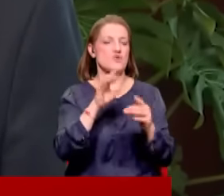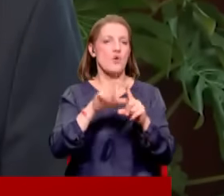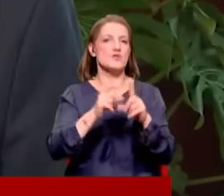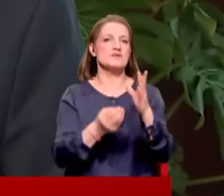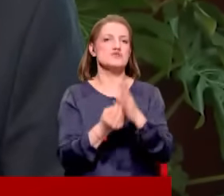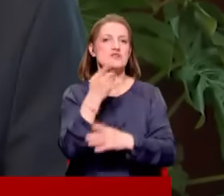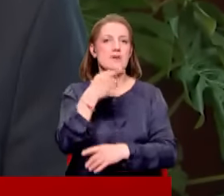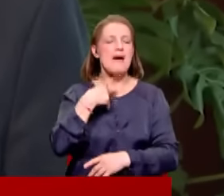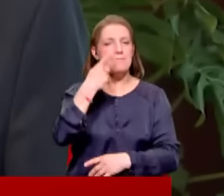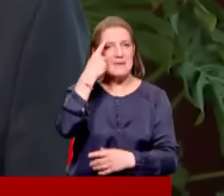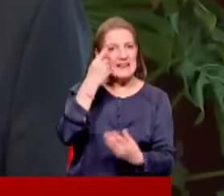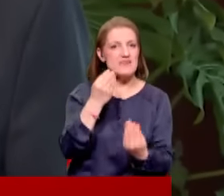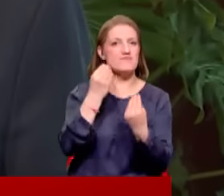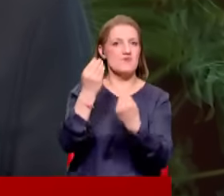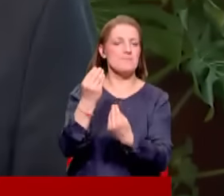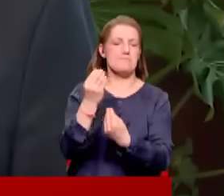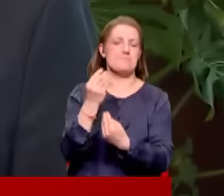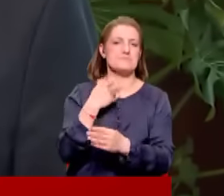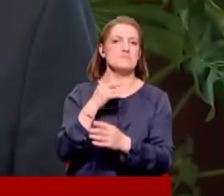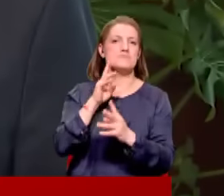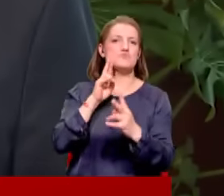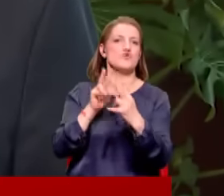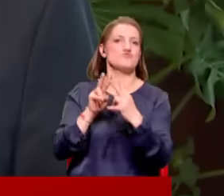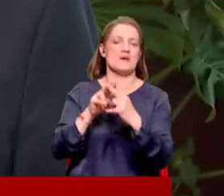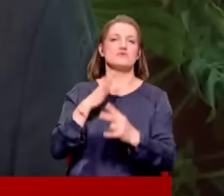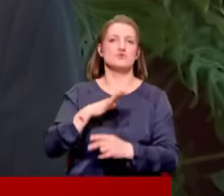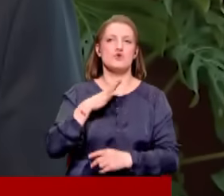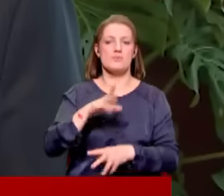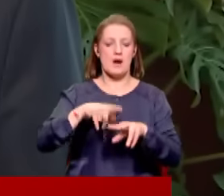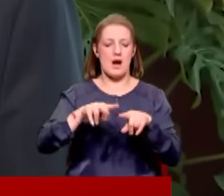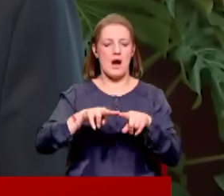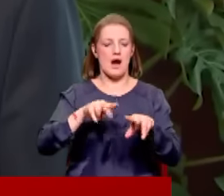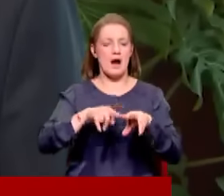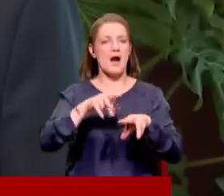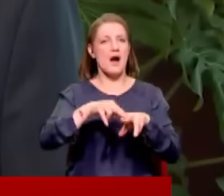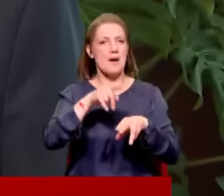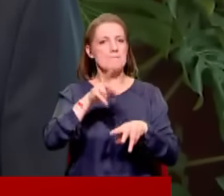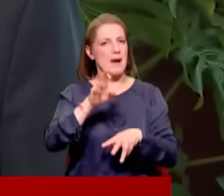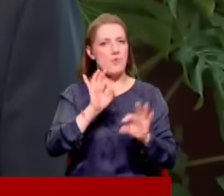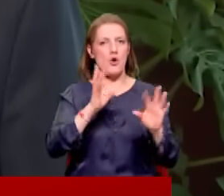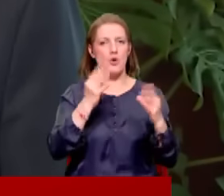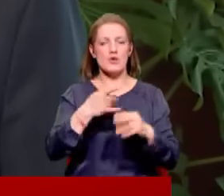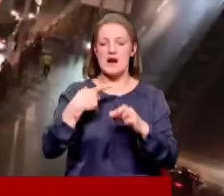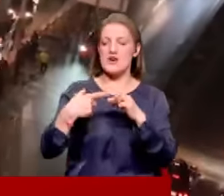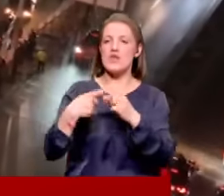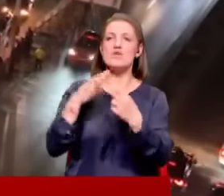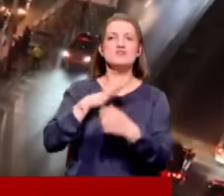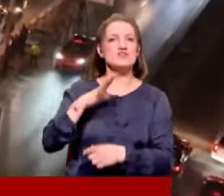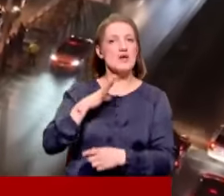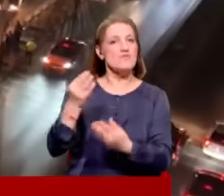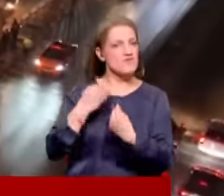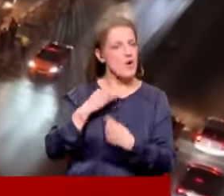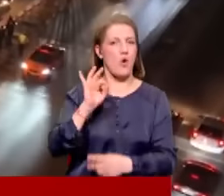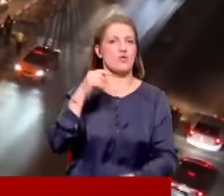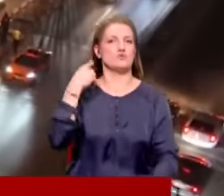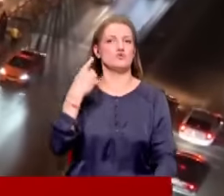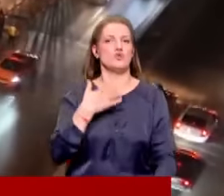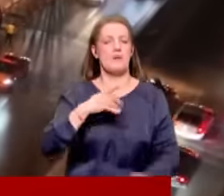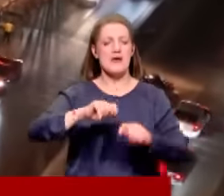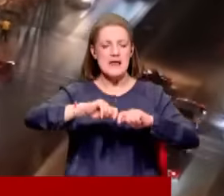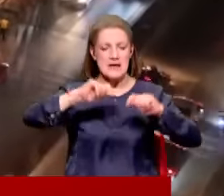onları kendisine bilgi olarak sunmayı düşünüyorum. Anka Park'ta da böyle olmuştu. Randevu isteyeceğim, vereceğini düşünüyorum. Mansur Yavaş rekor